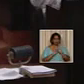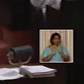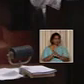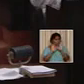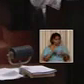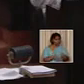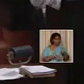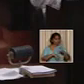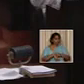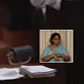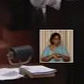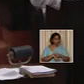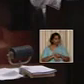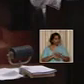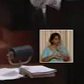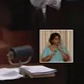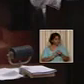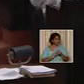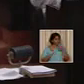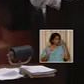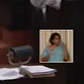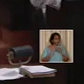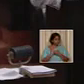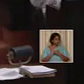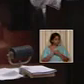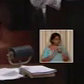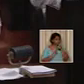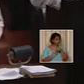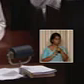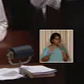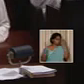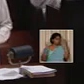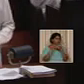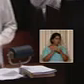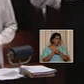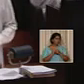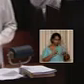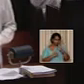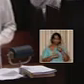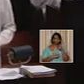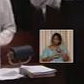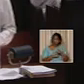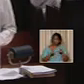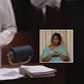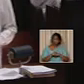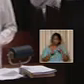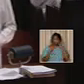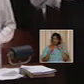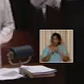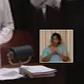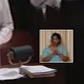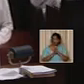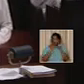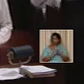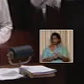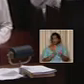සිටින මොහොතේ මම මේක බොහොම බරපතල කාරණාවක් මේක ඔබතුමාගේ අවධානයට යොමු කරනවා ඒ වගේම මේක පිළිබඳව දැඩි